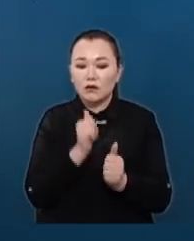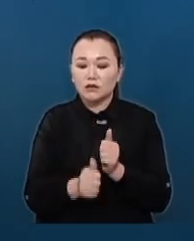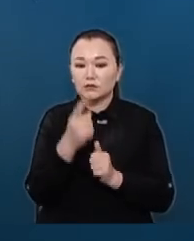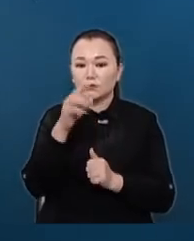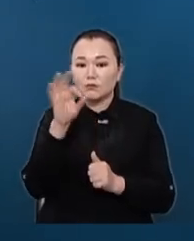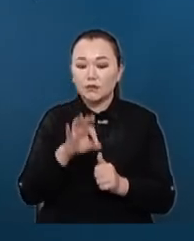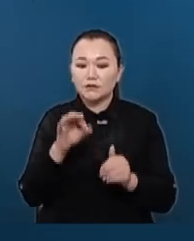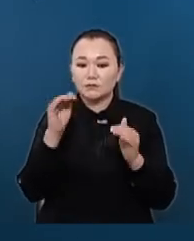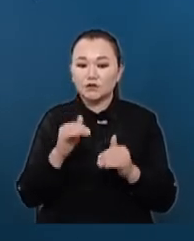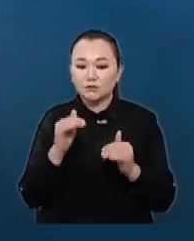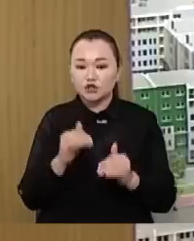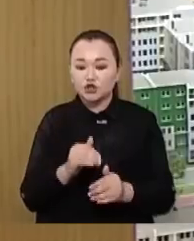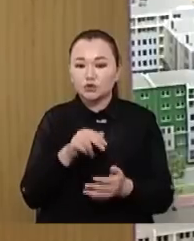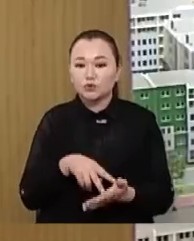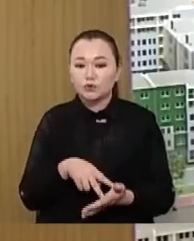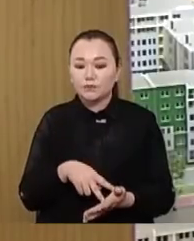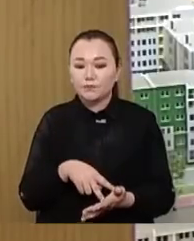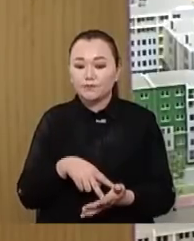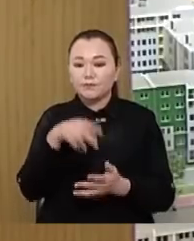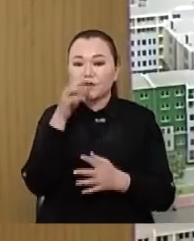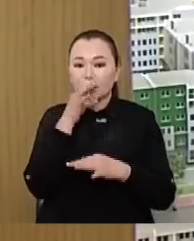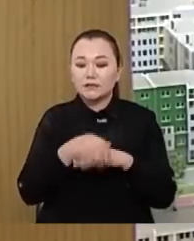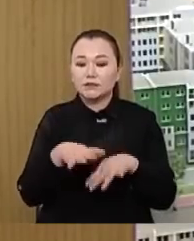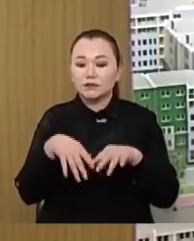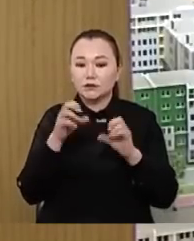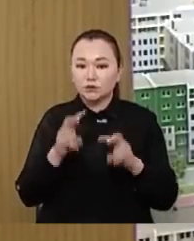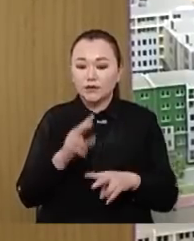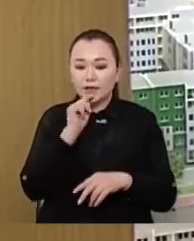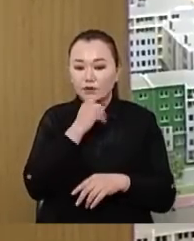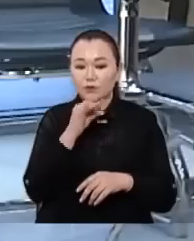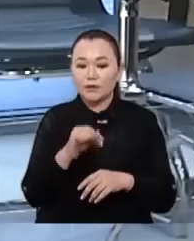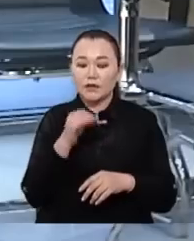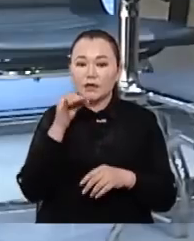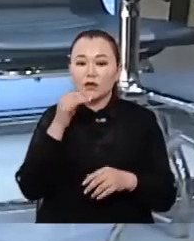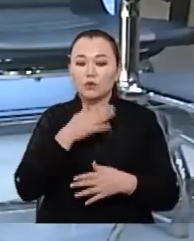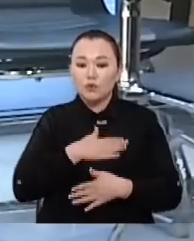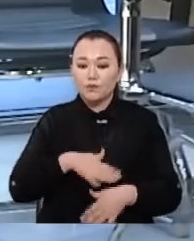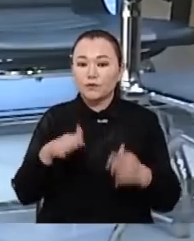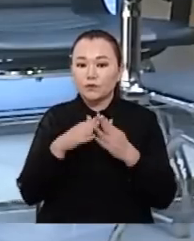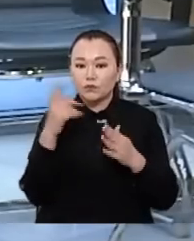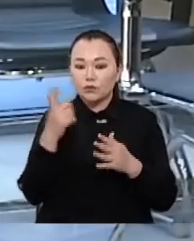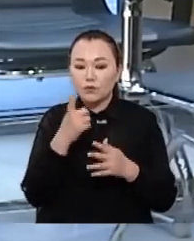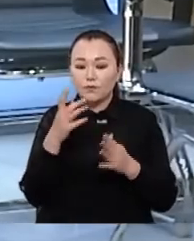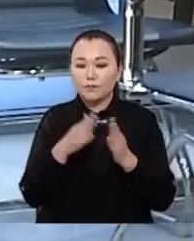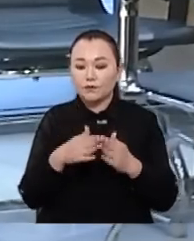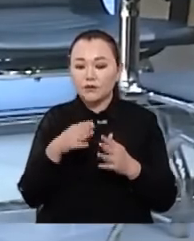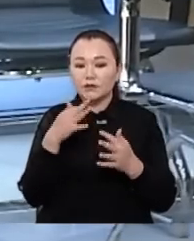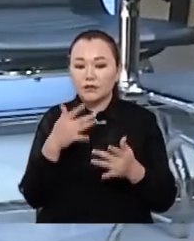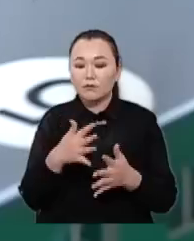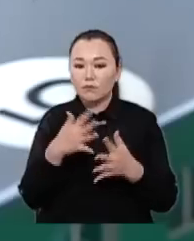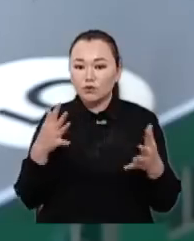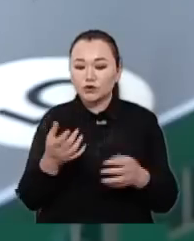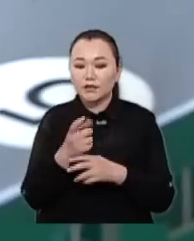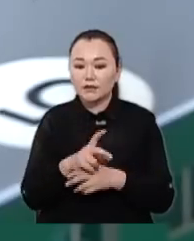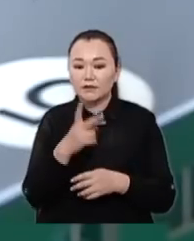1%-дан төмендеп жатыр. Мамандардың айтуы бойынша эконом және жайлы класстағы пәтерлерге сұраныс та жоғары. Сонымен бірге дәл осы